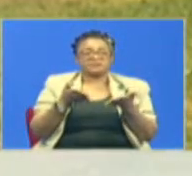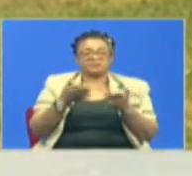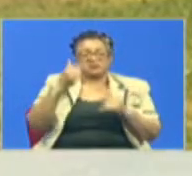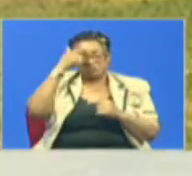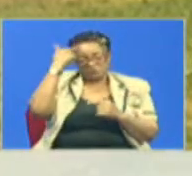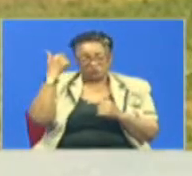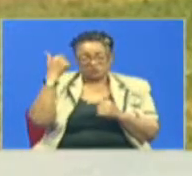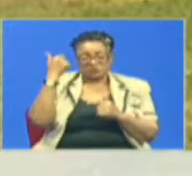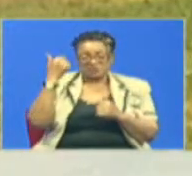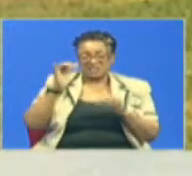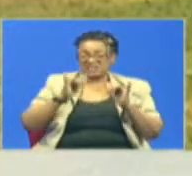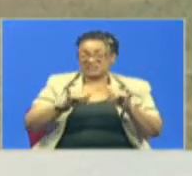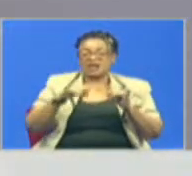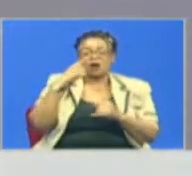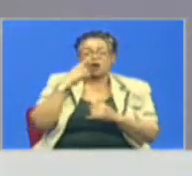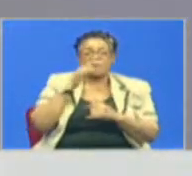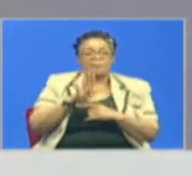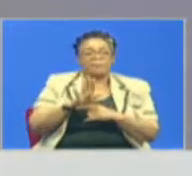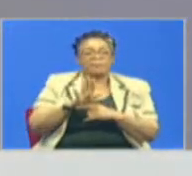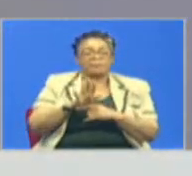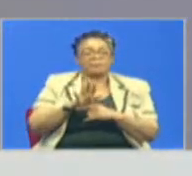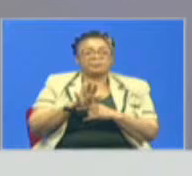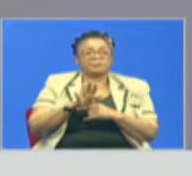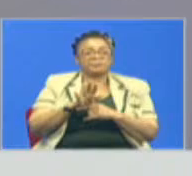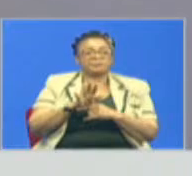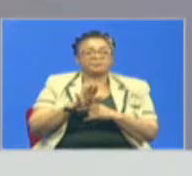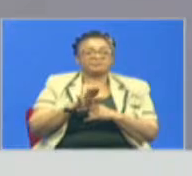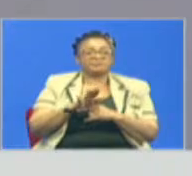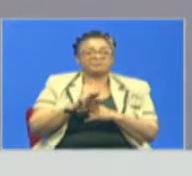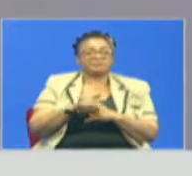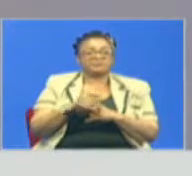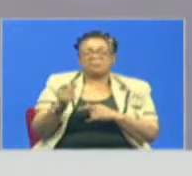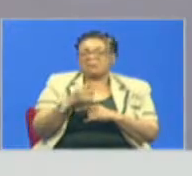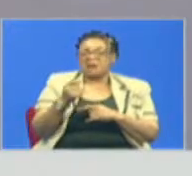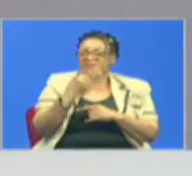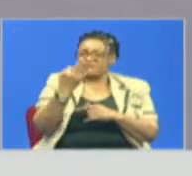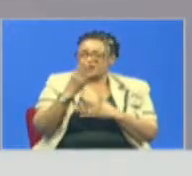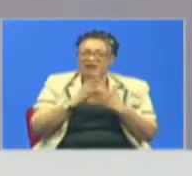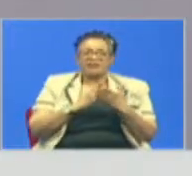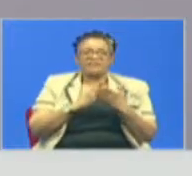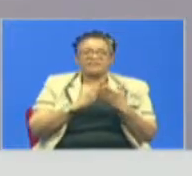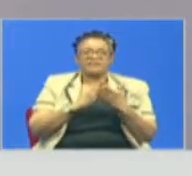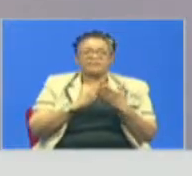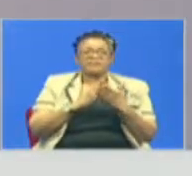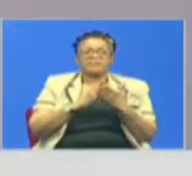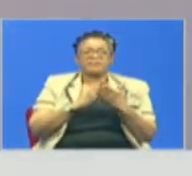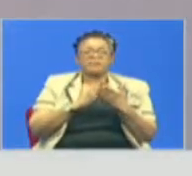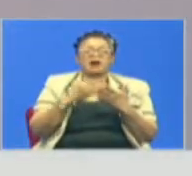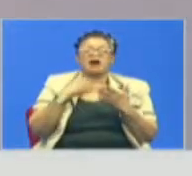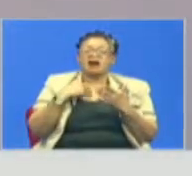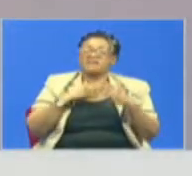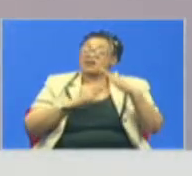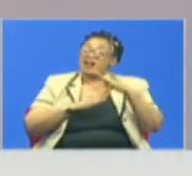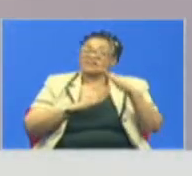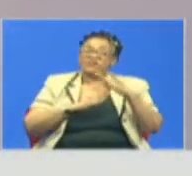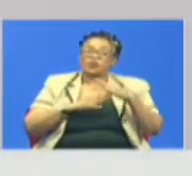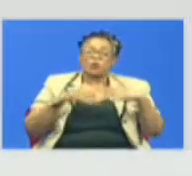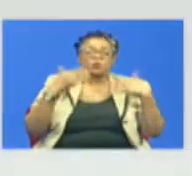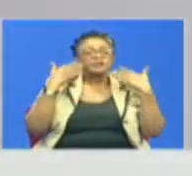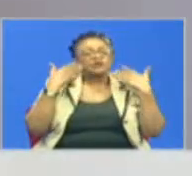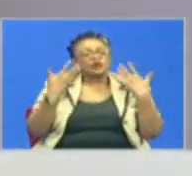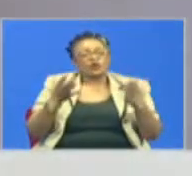janga la COVID-19. Takriban miezi 3.5 watoto washazipata, kuna kafyu, hatujui anzipata